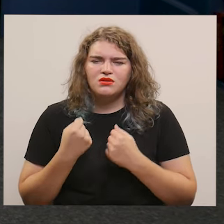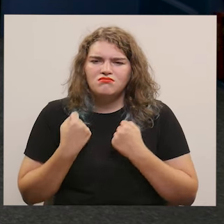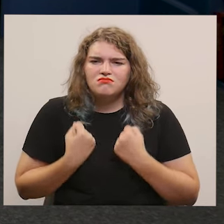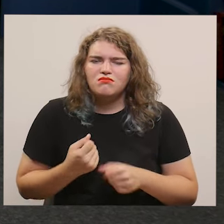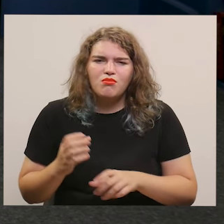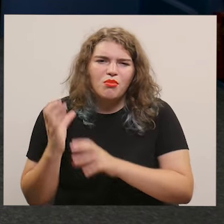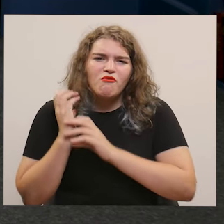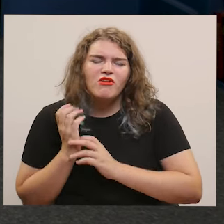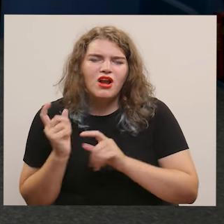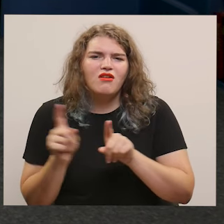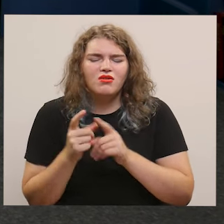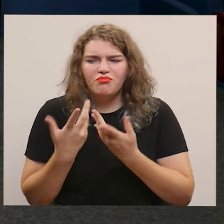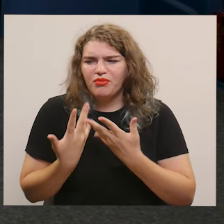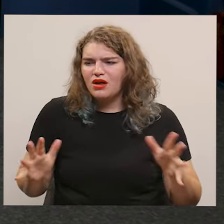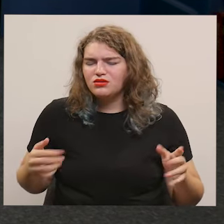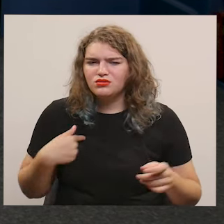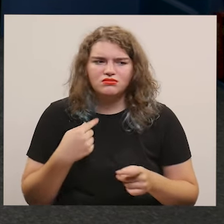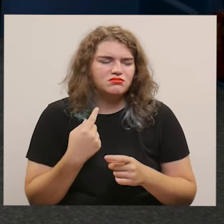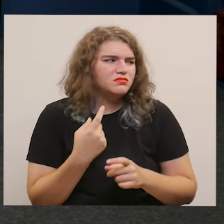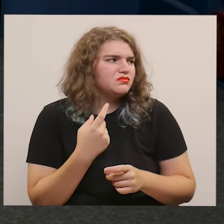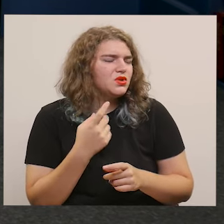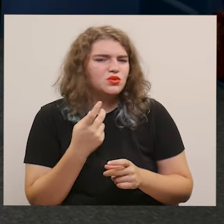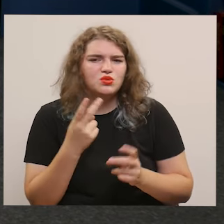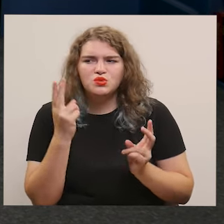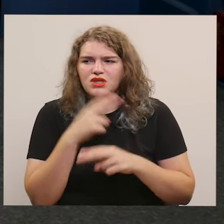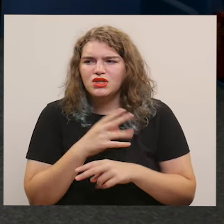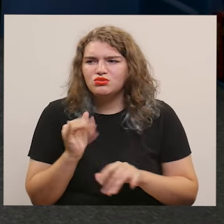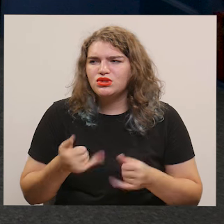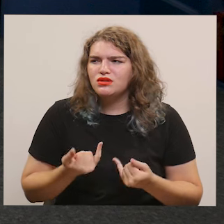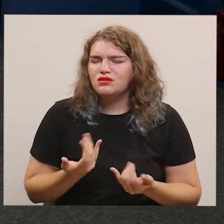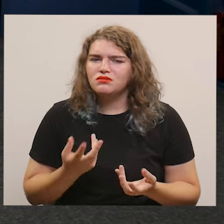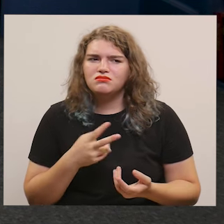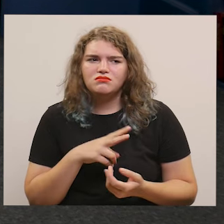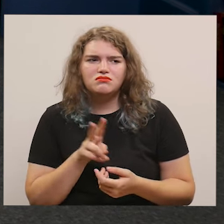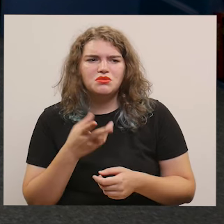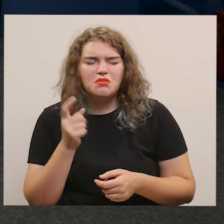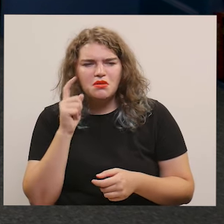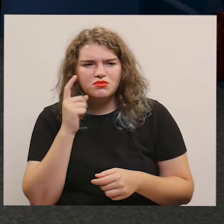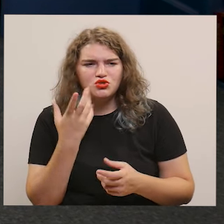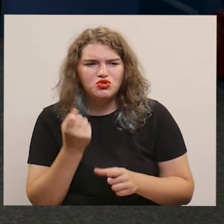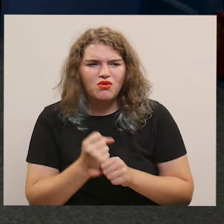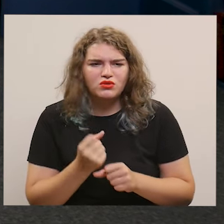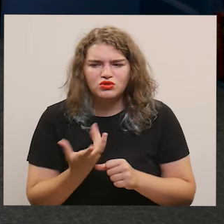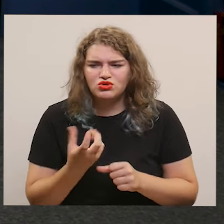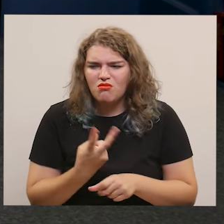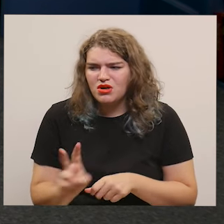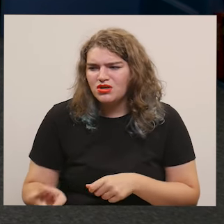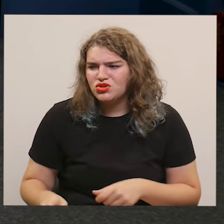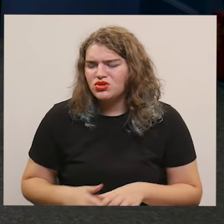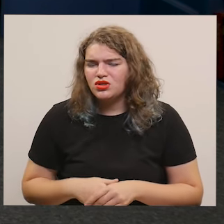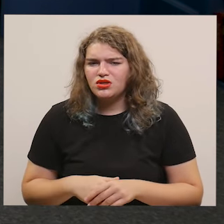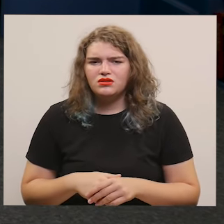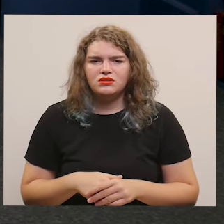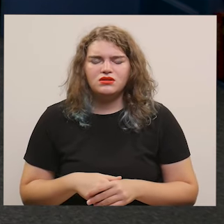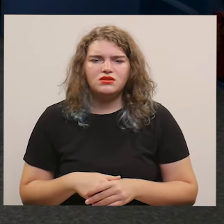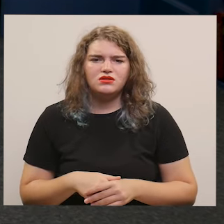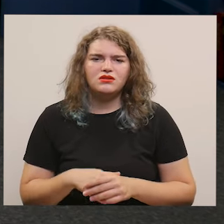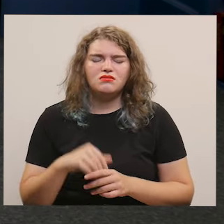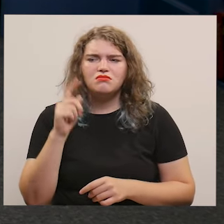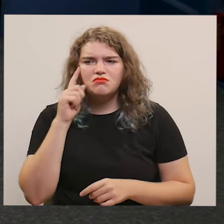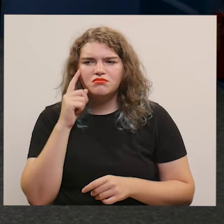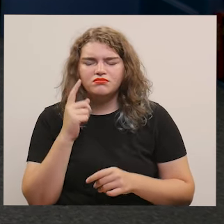pierdută și mă simțeam atât de debusolată. Mă gândeam, ce am făcut? Cu ce am greșit? Îmi